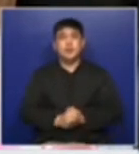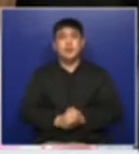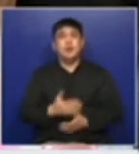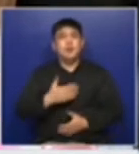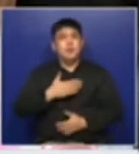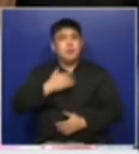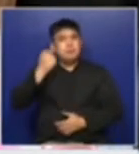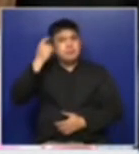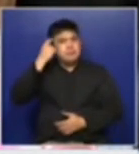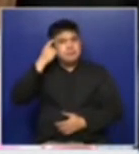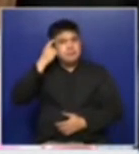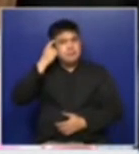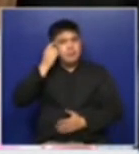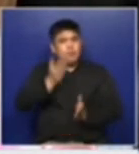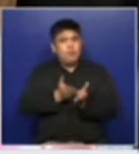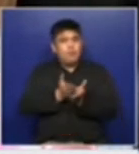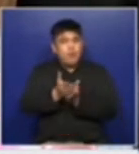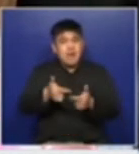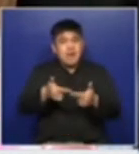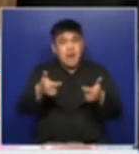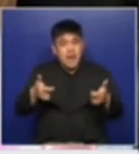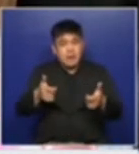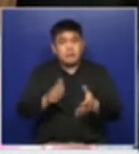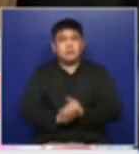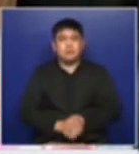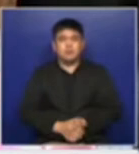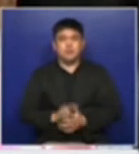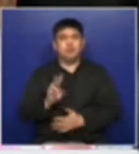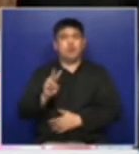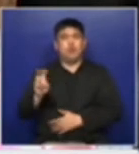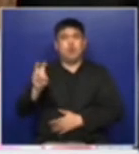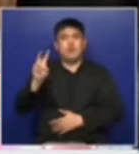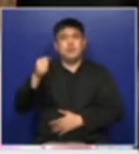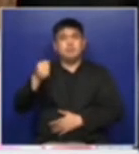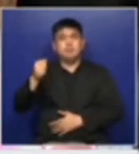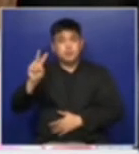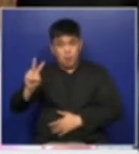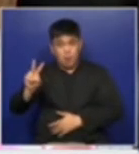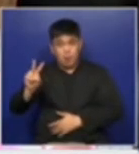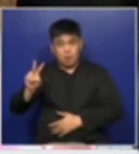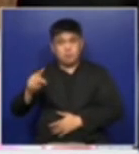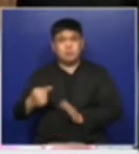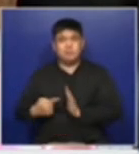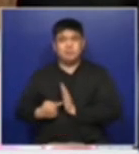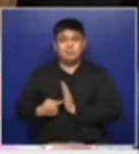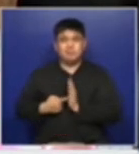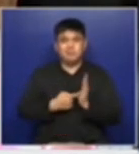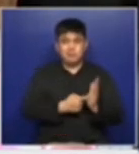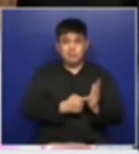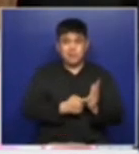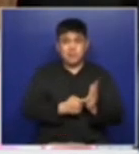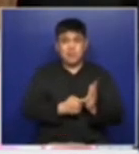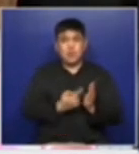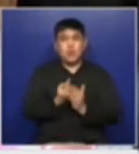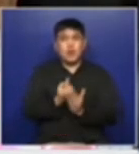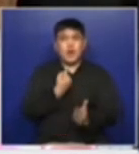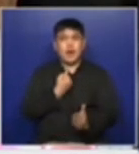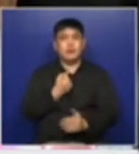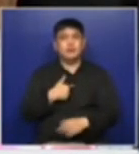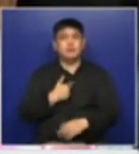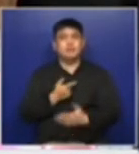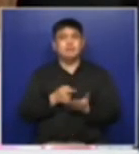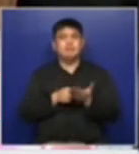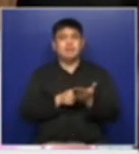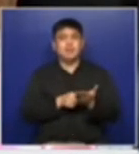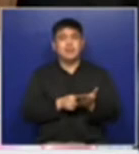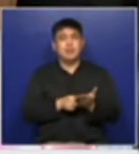มเองได้รับมอบหมายจากฝ่ายค้านทั้งหมดนะครับ212คนให้เป็นผู้อภิปรายนำเรียนท่